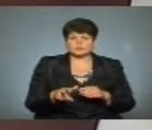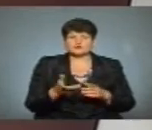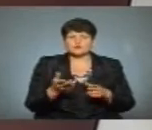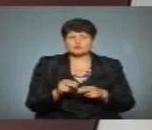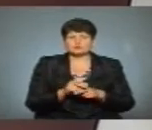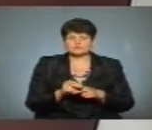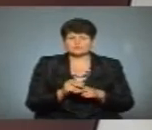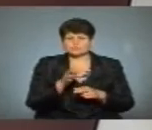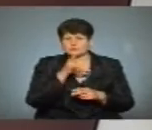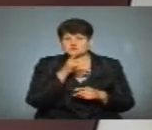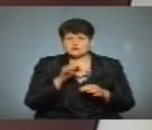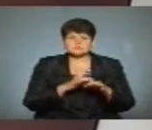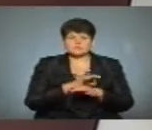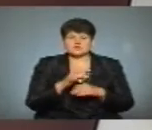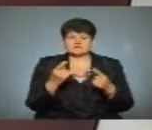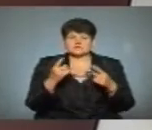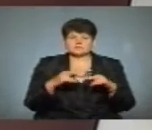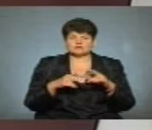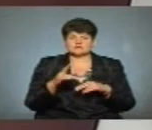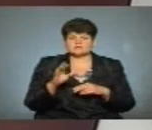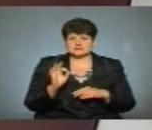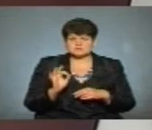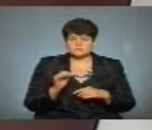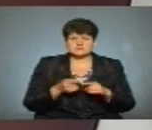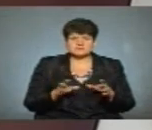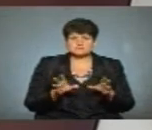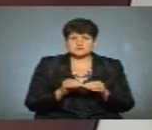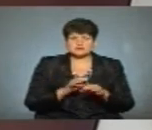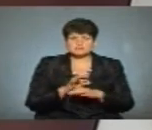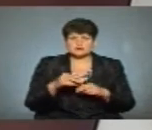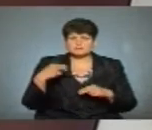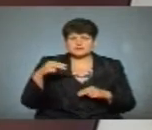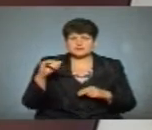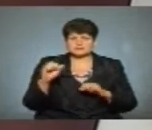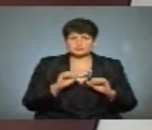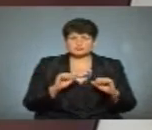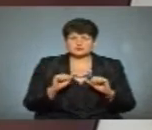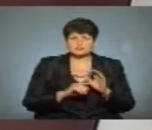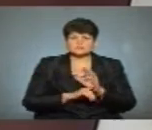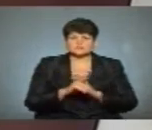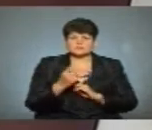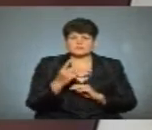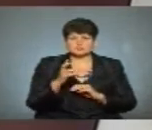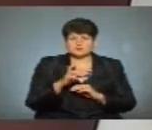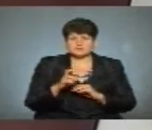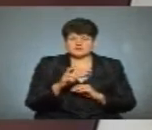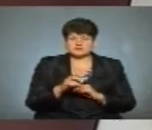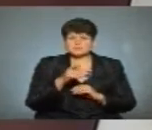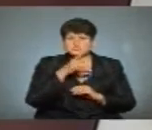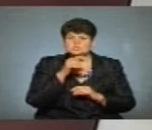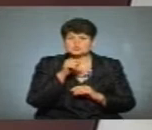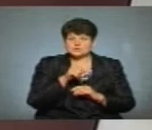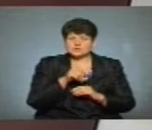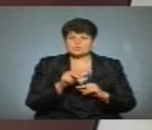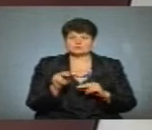яку ремонтують під час проєкту «Велике будівництво». Це спільний проєкт президента та уряду, який стартував 1 березня. Під час нього